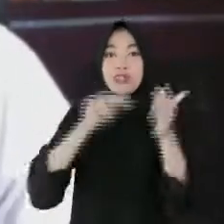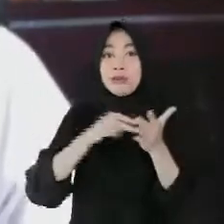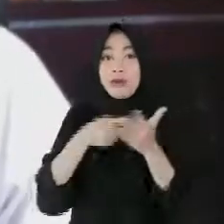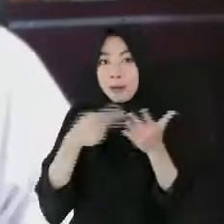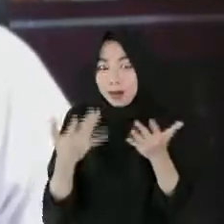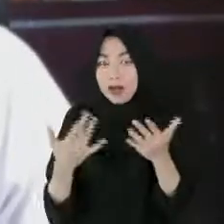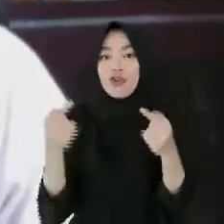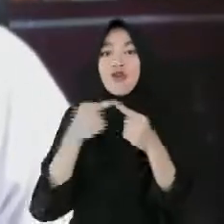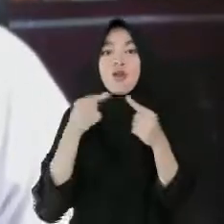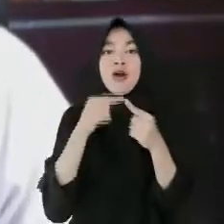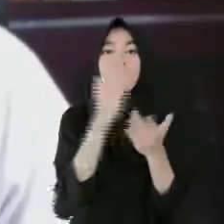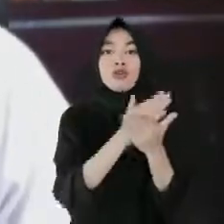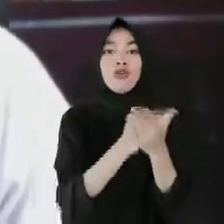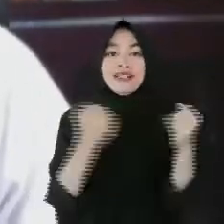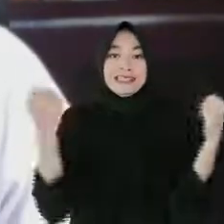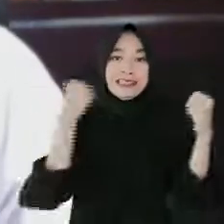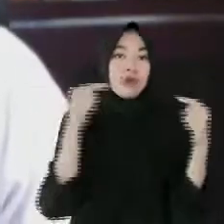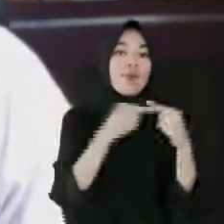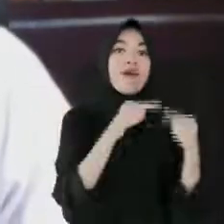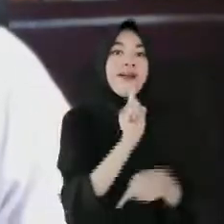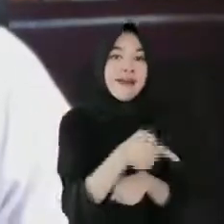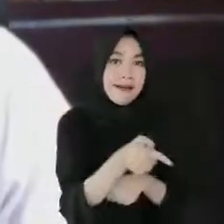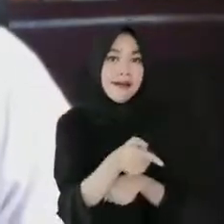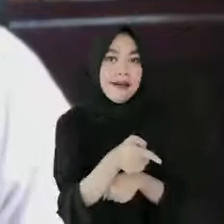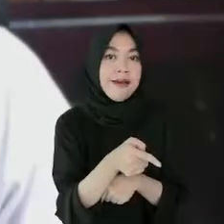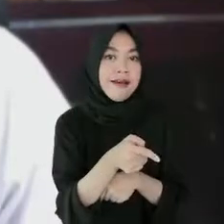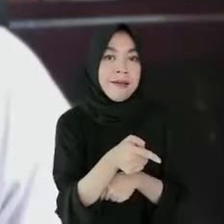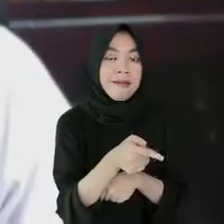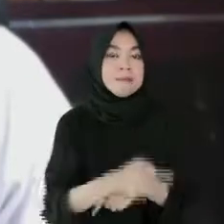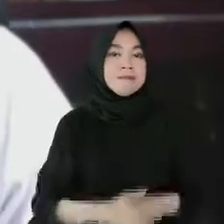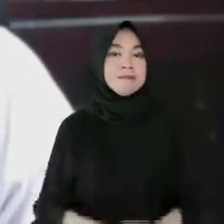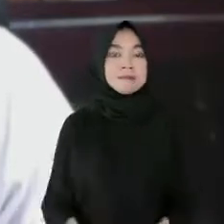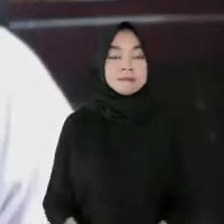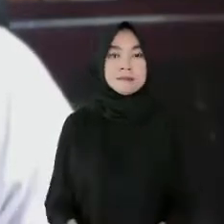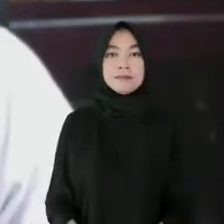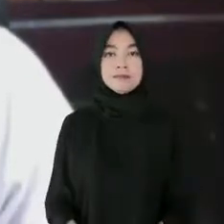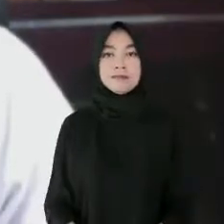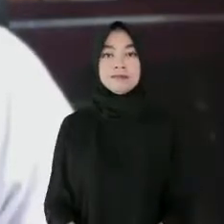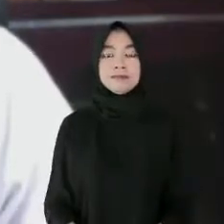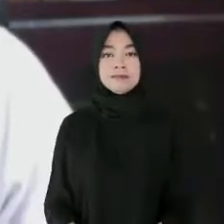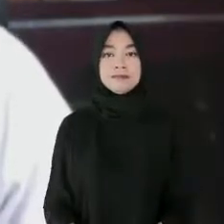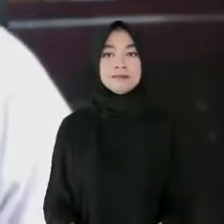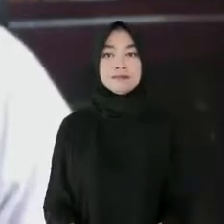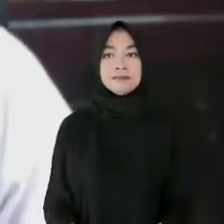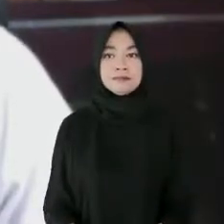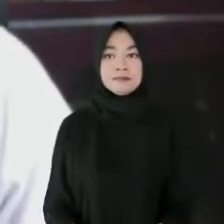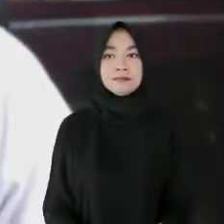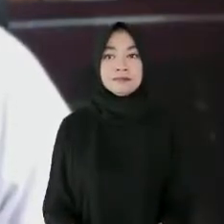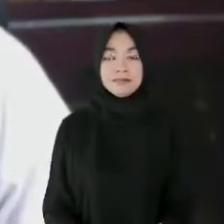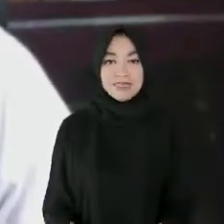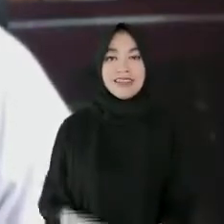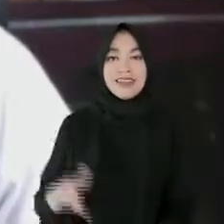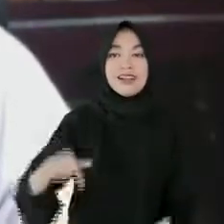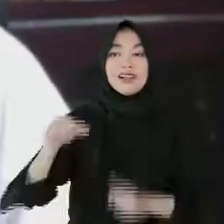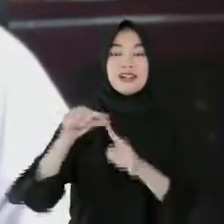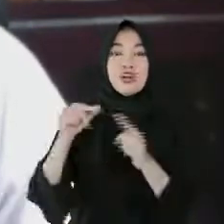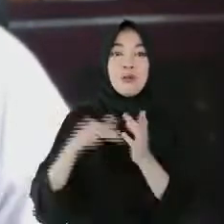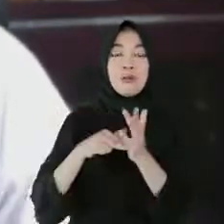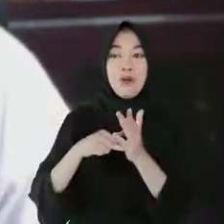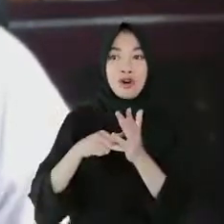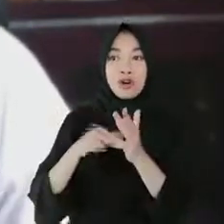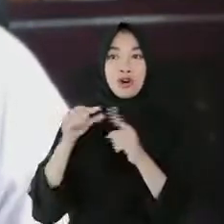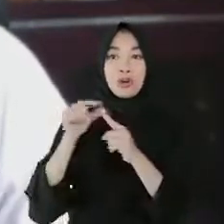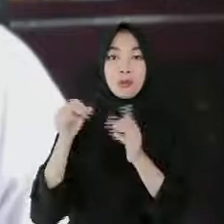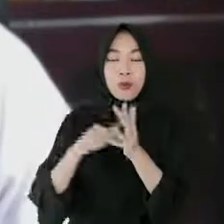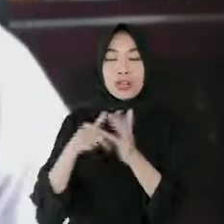kesehatan nah yang paling menarik diantaranya adalah bahwasanya ini adalah gawe yang besar sekali tapi jangan sampai